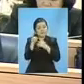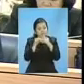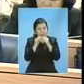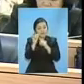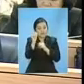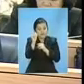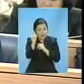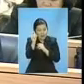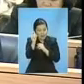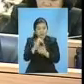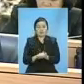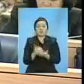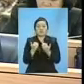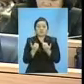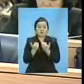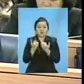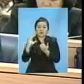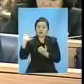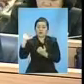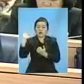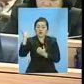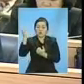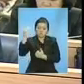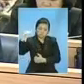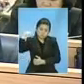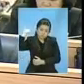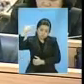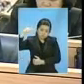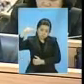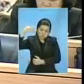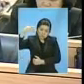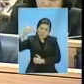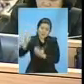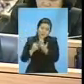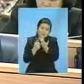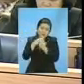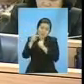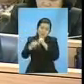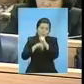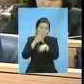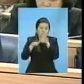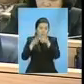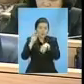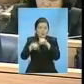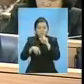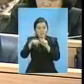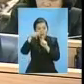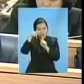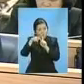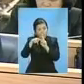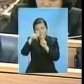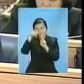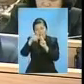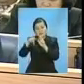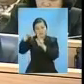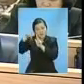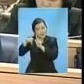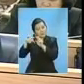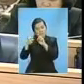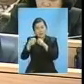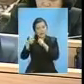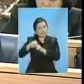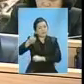วันนี้ทั้งโลกมาจนถึงณวันนี้ 2,000 ปี 3,000 ปีความขัดแย้งก็ยังเหมือนเ